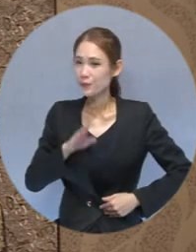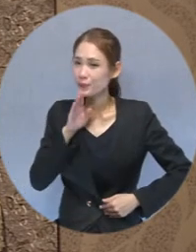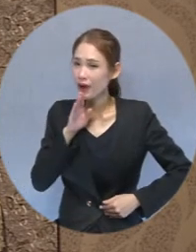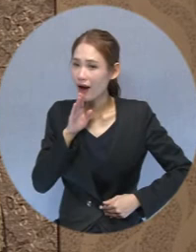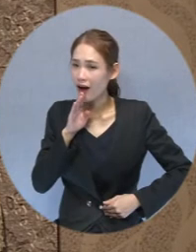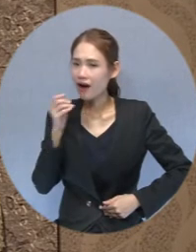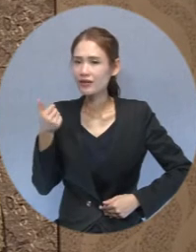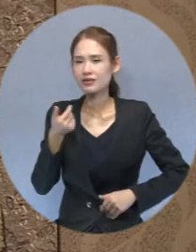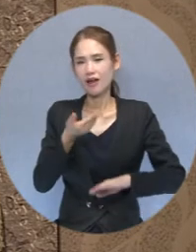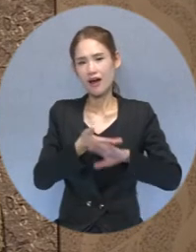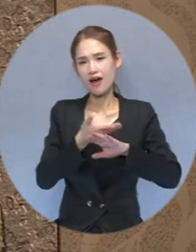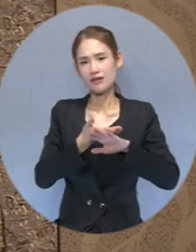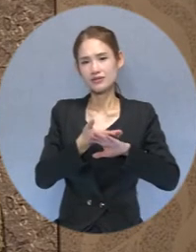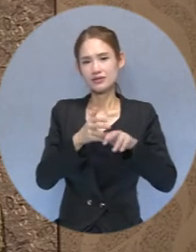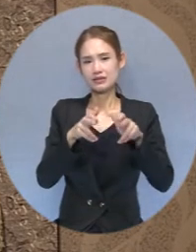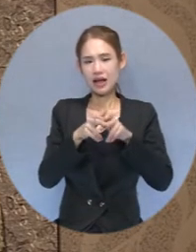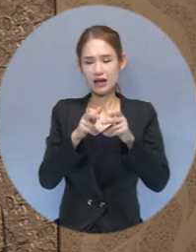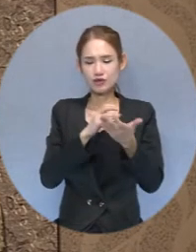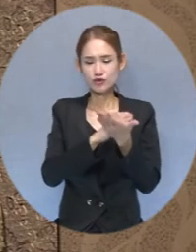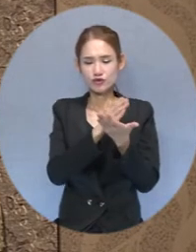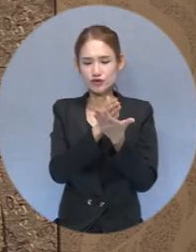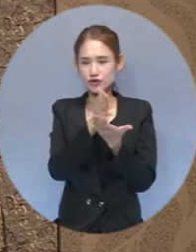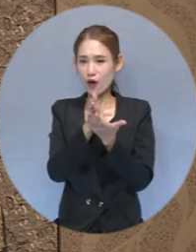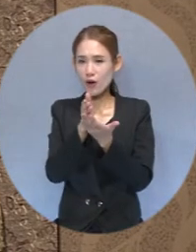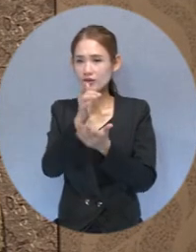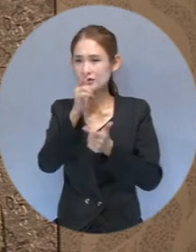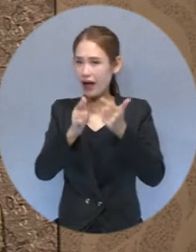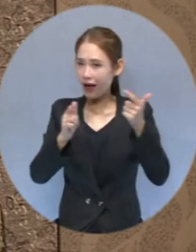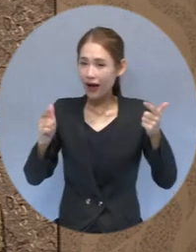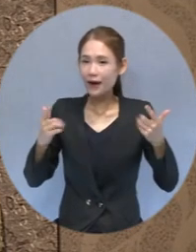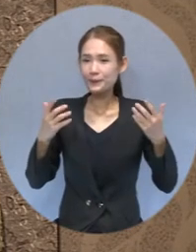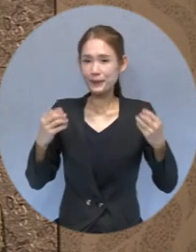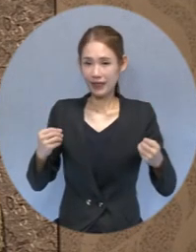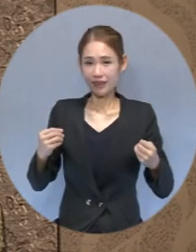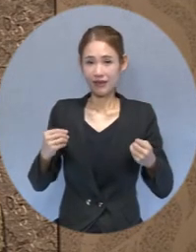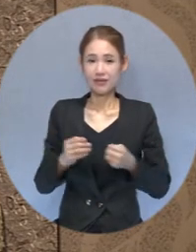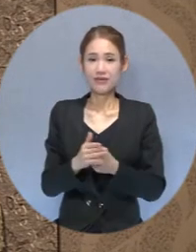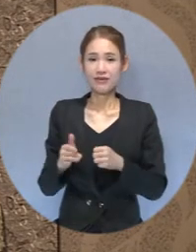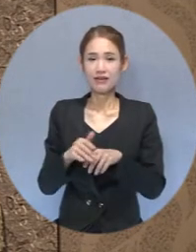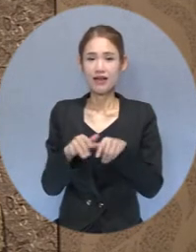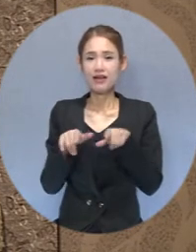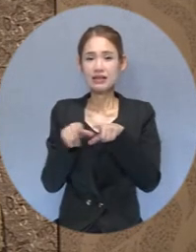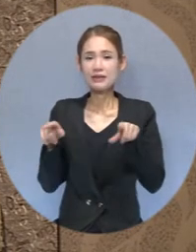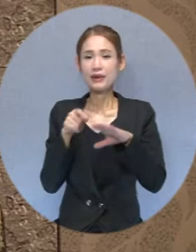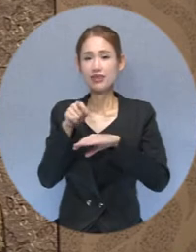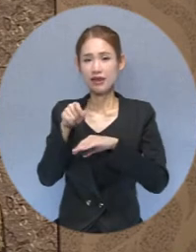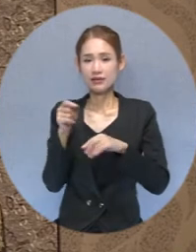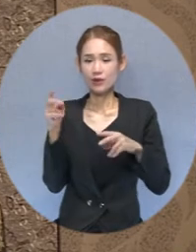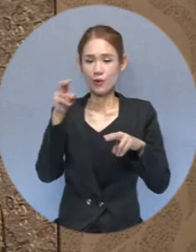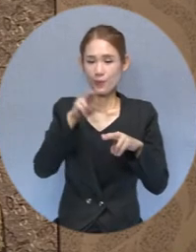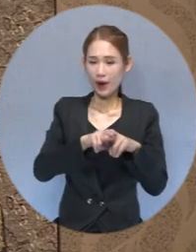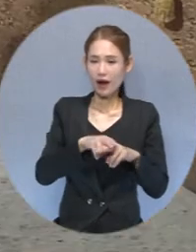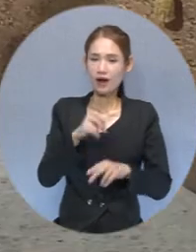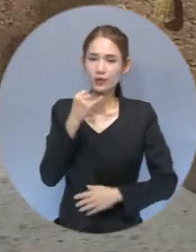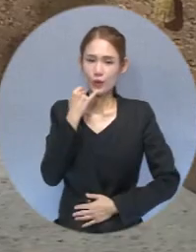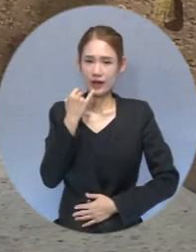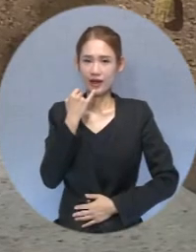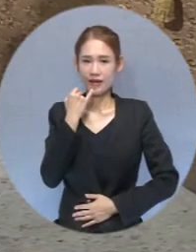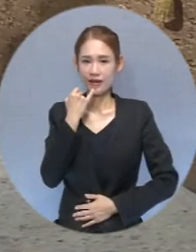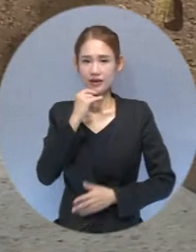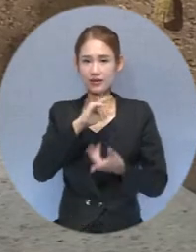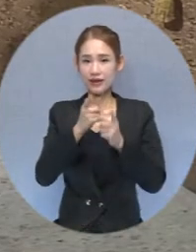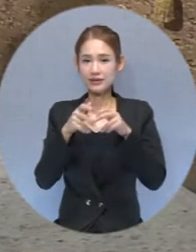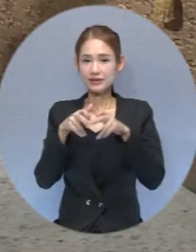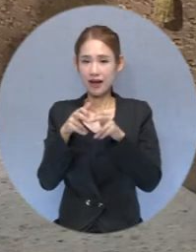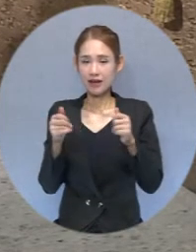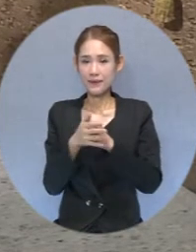다른 장애의 종류가 다양하니까 그쵸. 그분들이 활동할 때는 일반 택시를 활용해도 되거든요. 네. 대신 이제 장애인분들이